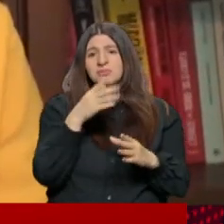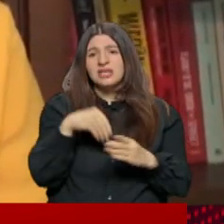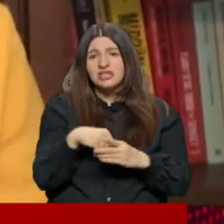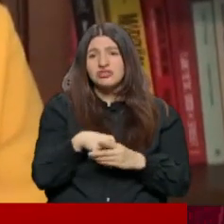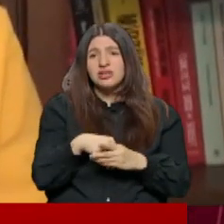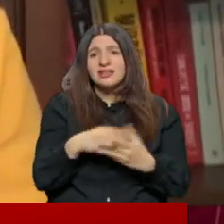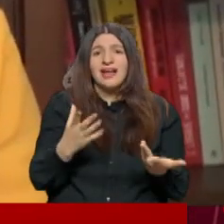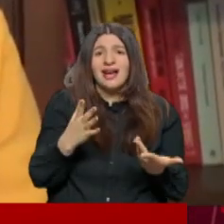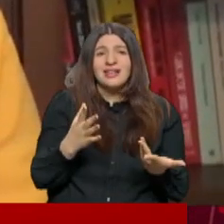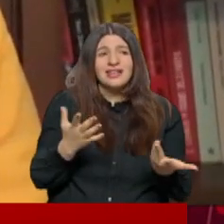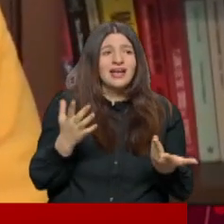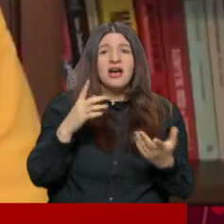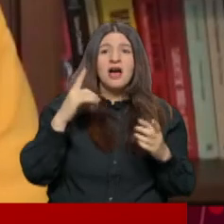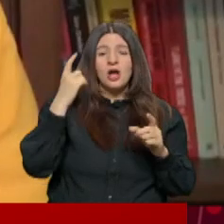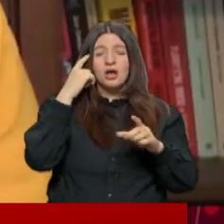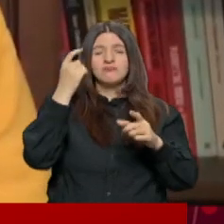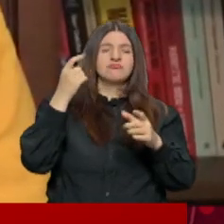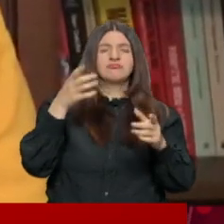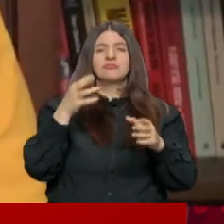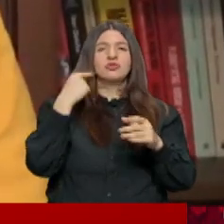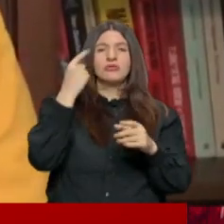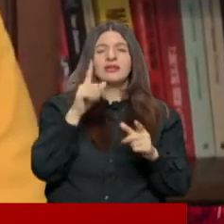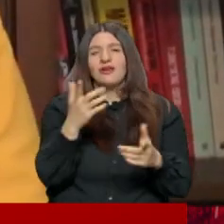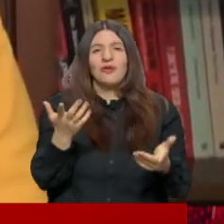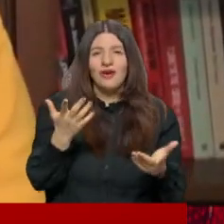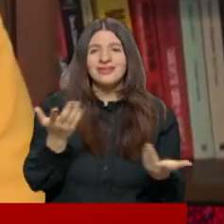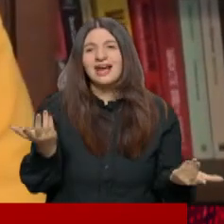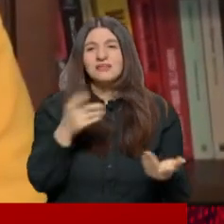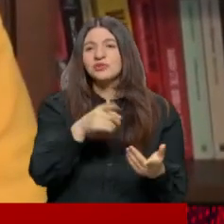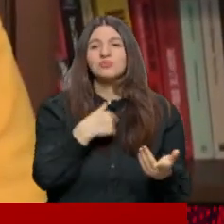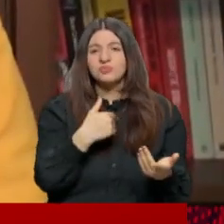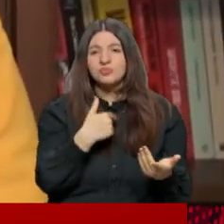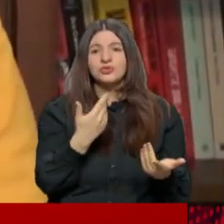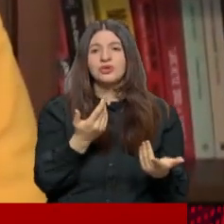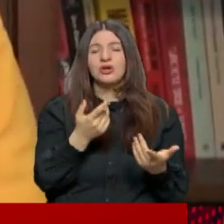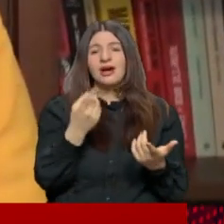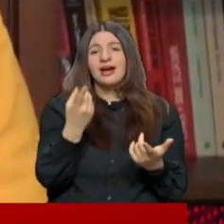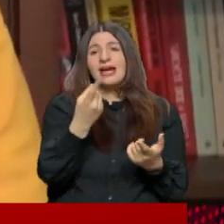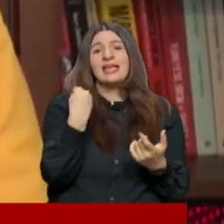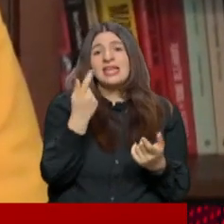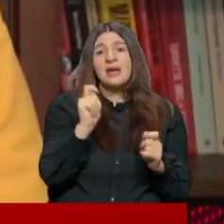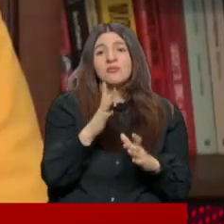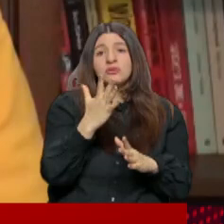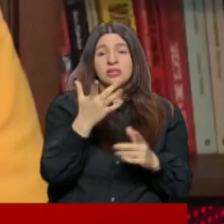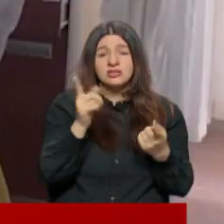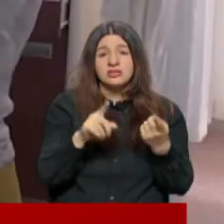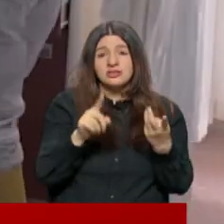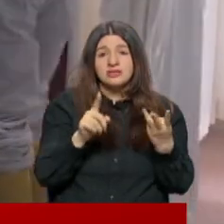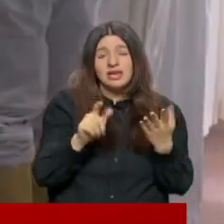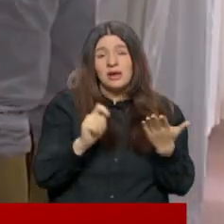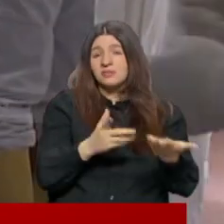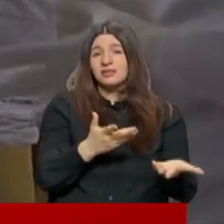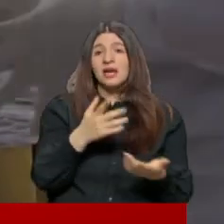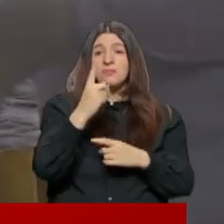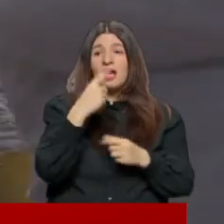için müneccim olmaya gerek yoktu. Çünkü biz bu hatayı yeni yapmıyoruz. 5 defa yaptık. Bir